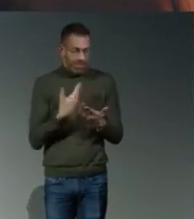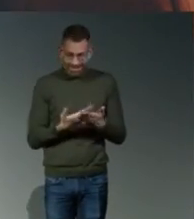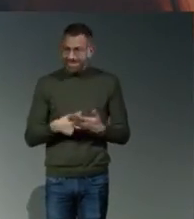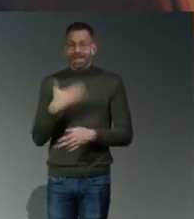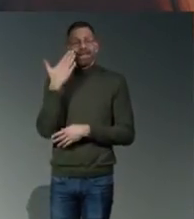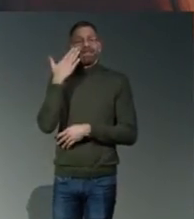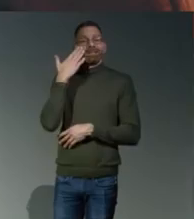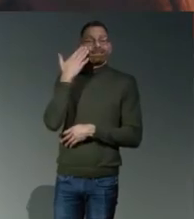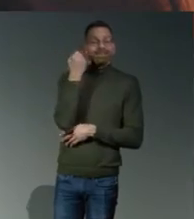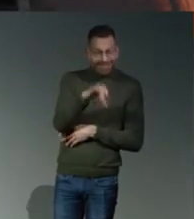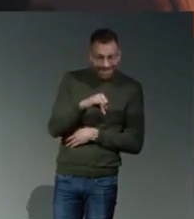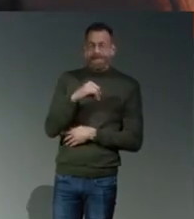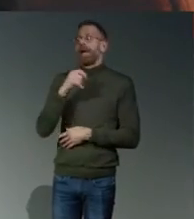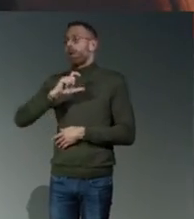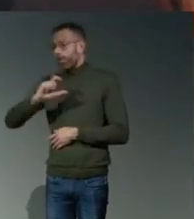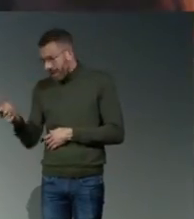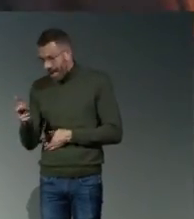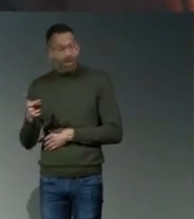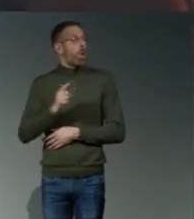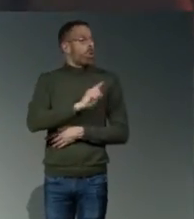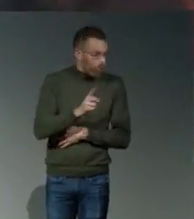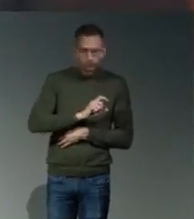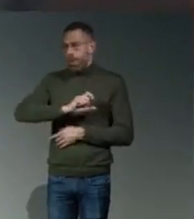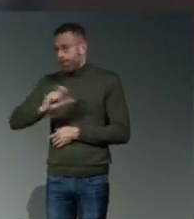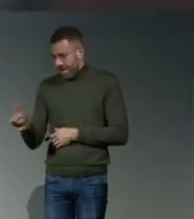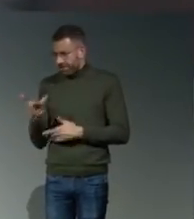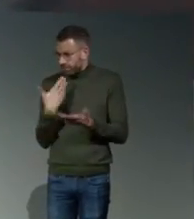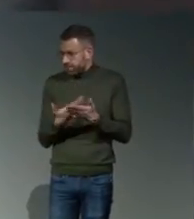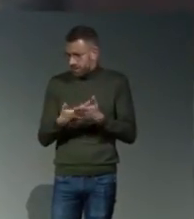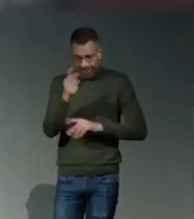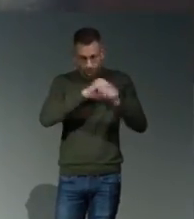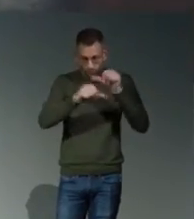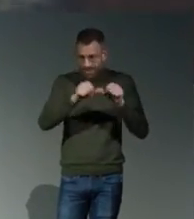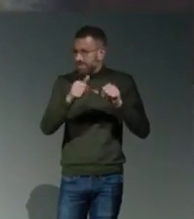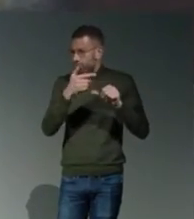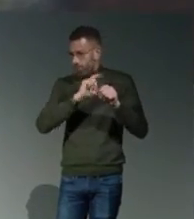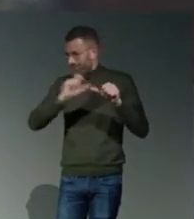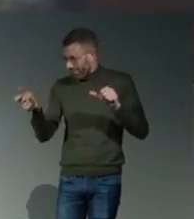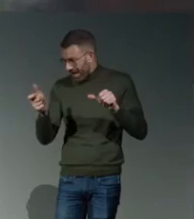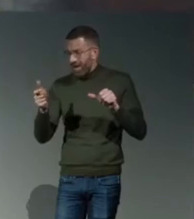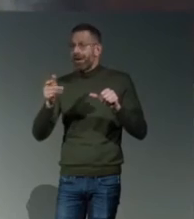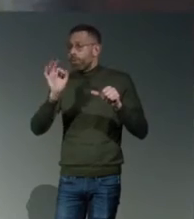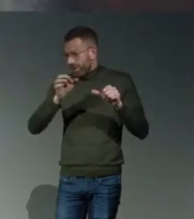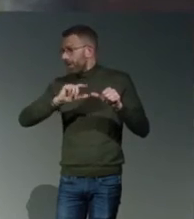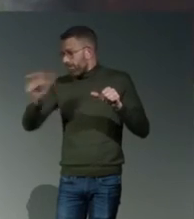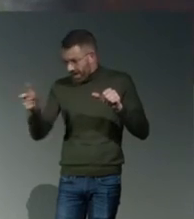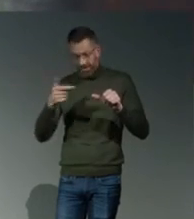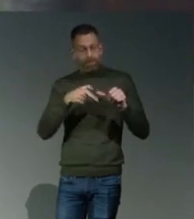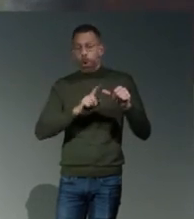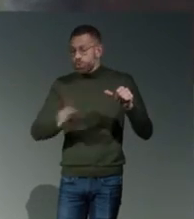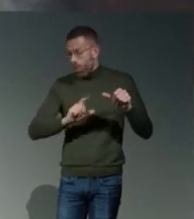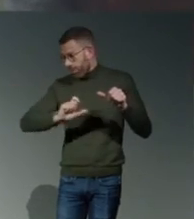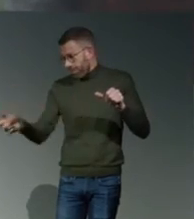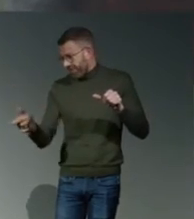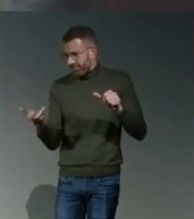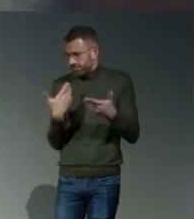alors, sinon. C'est-à-dire, voilà, il y a une condition, et puis si cette condition n'est pas remplie, il y a une autre action qui se déroule.